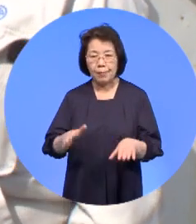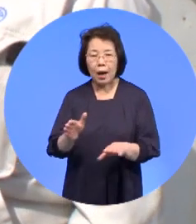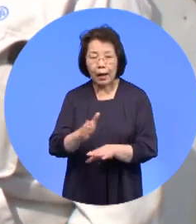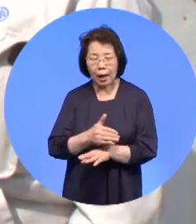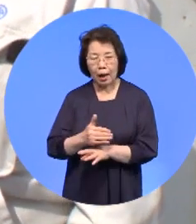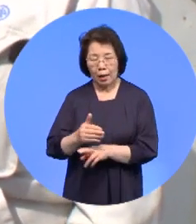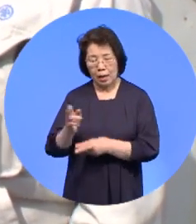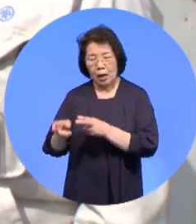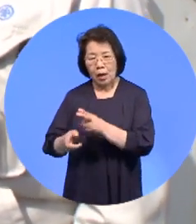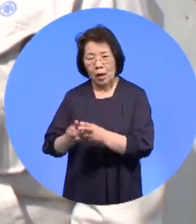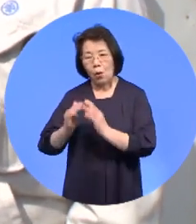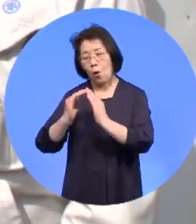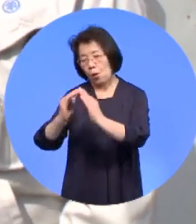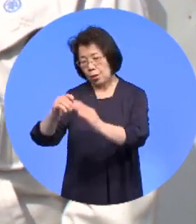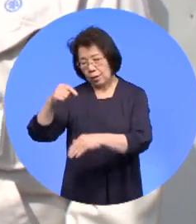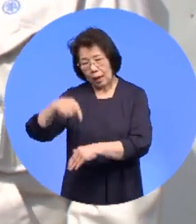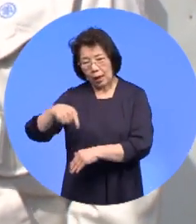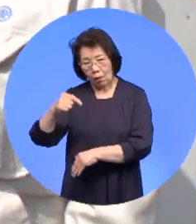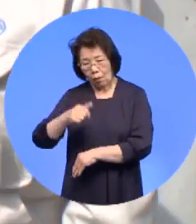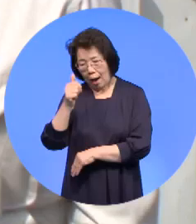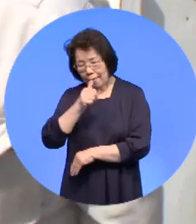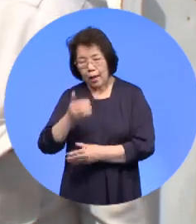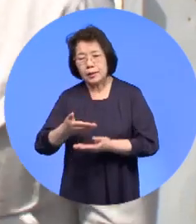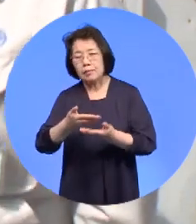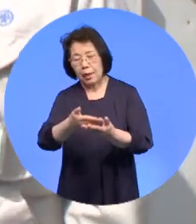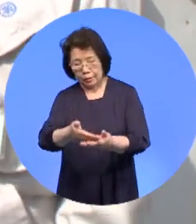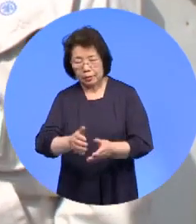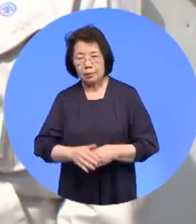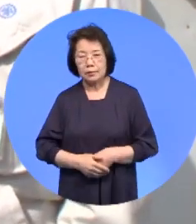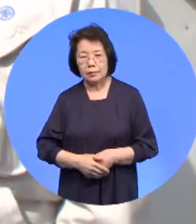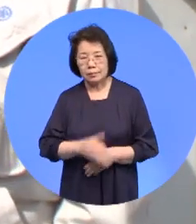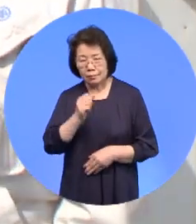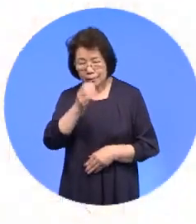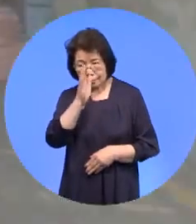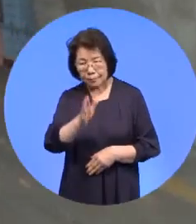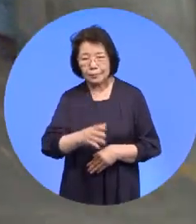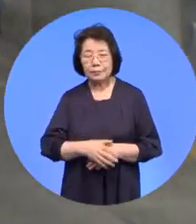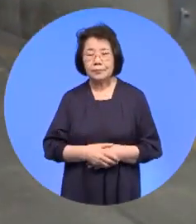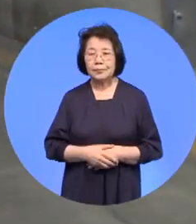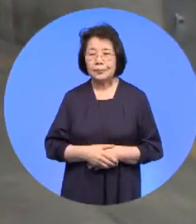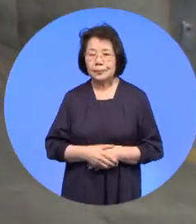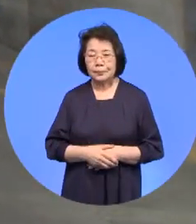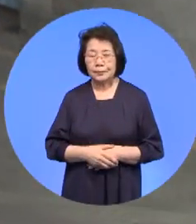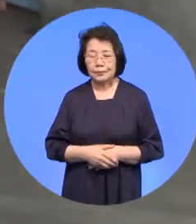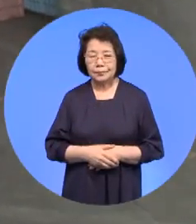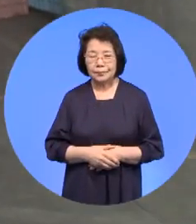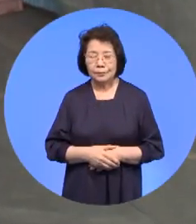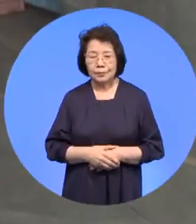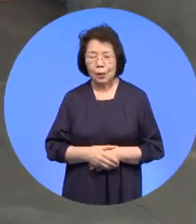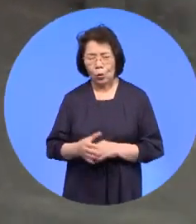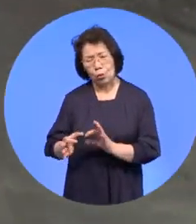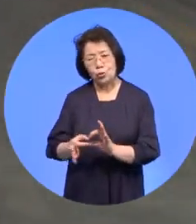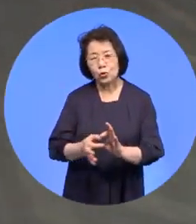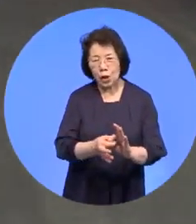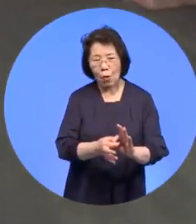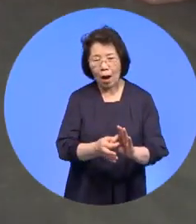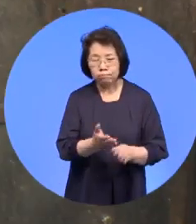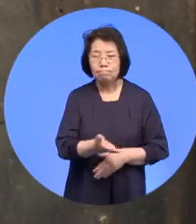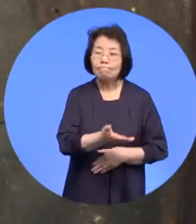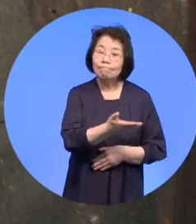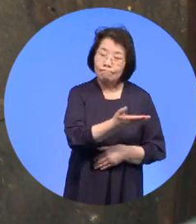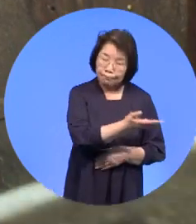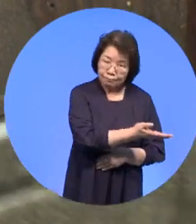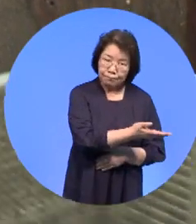工場なおをご案内しますわかりましたよろしくお願いしますありますさて続きは後編へ